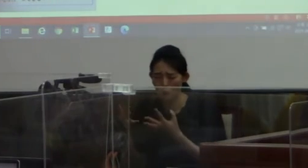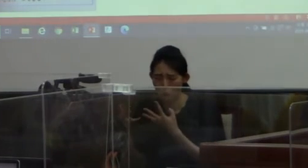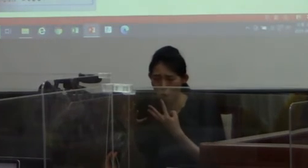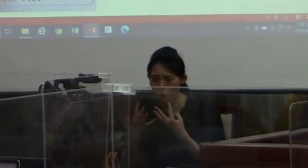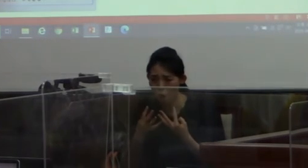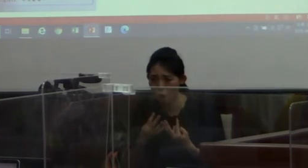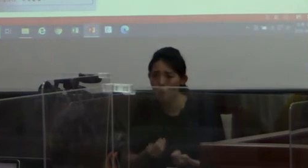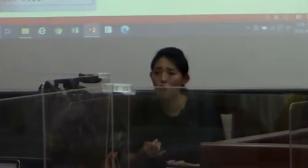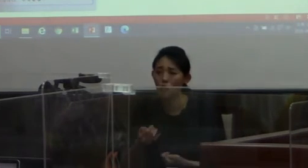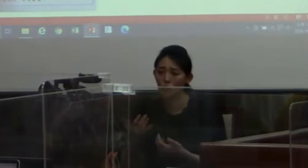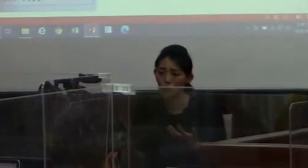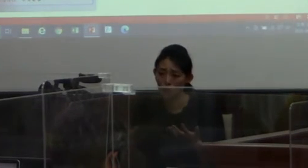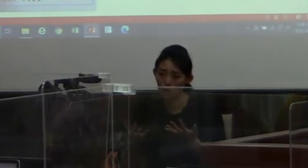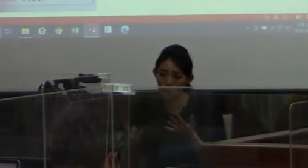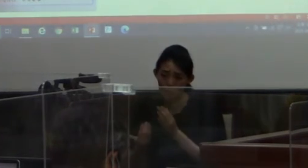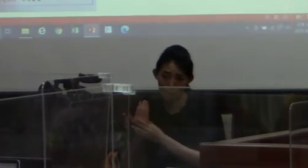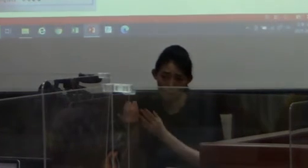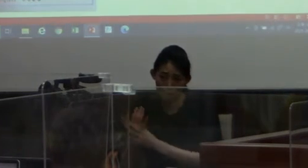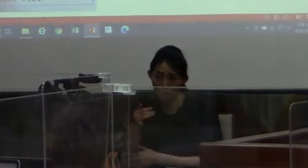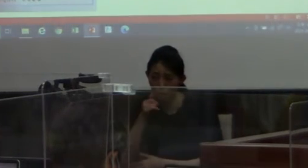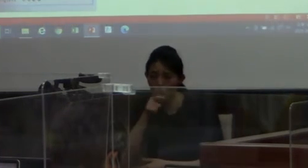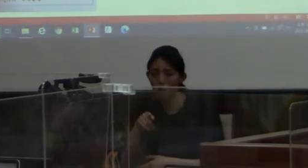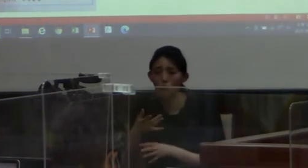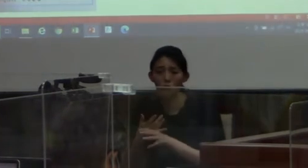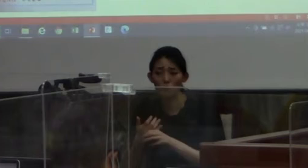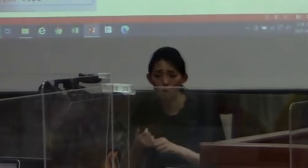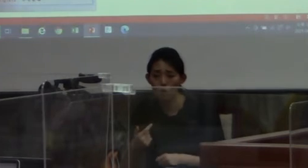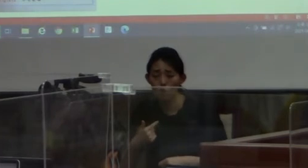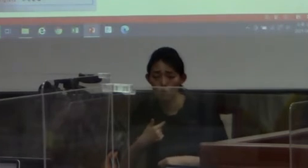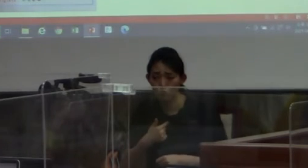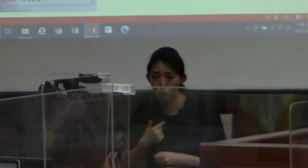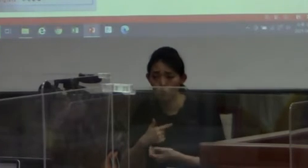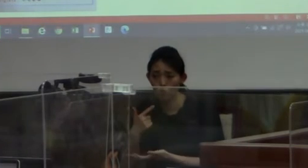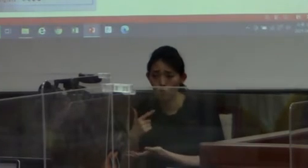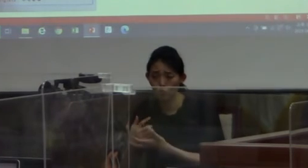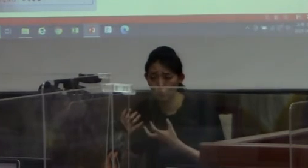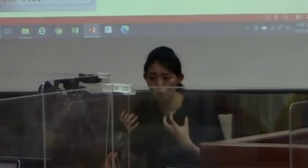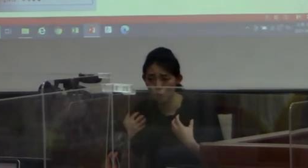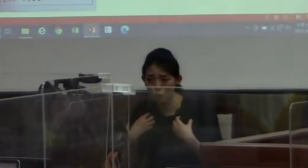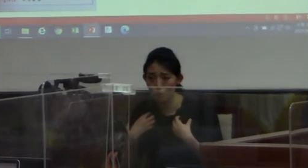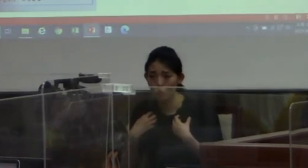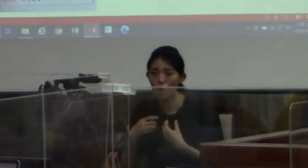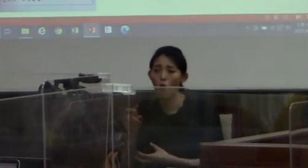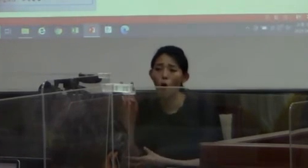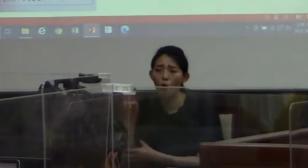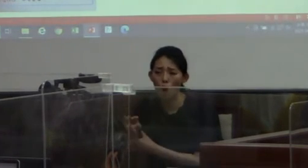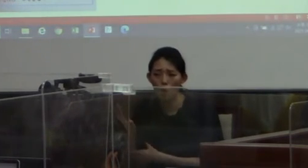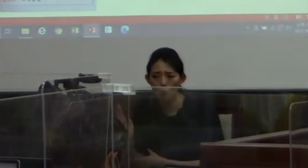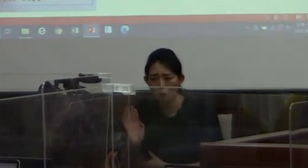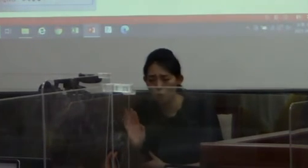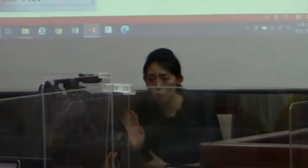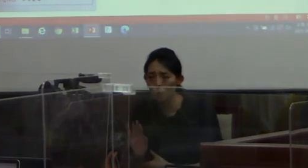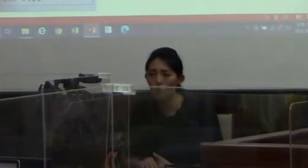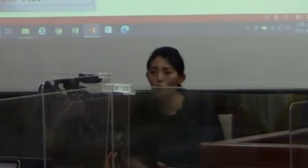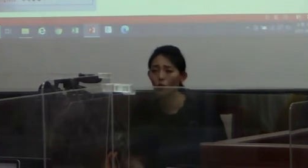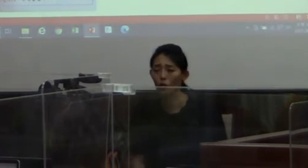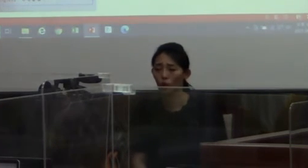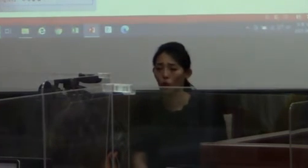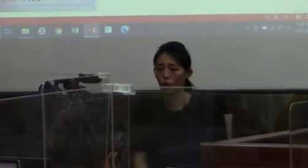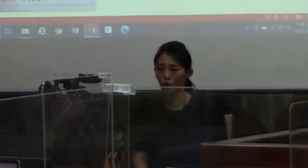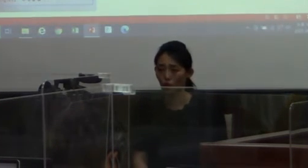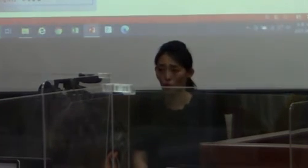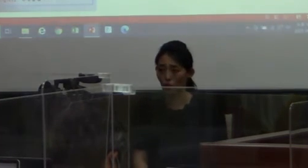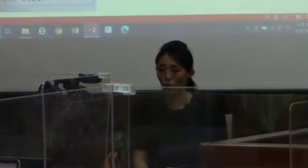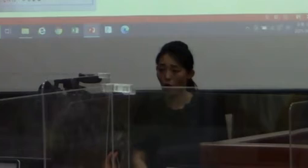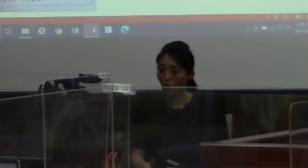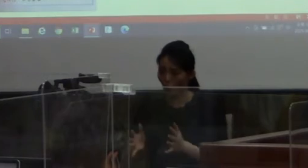입찰 일들이 일어날 텐데 그렇죠. 그 모든 계약이나 이런 걸 그때마다 우리 구청이 무슨 그거 허가 기관도 아니고 바로 그 문제입니다. 바로 그 자리에